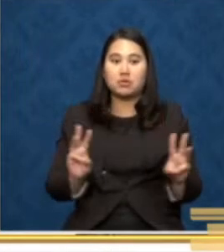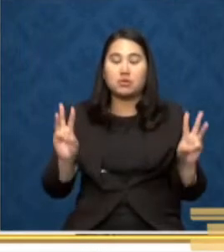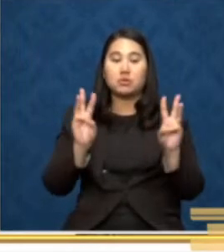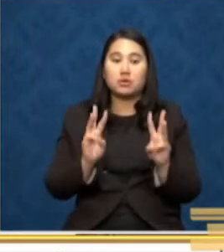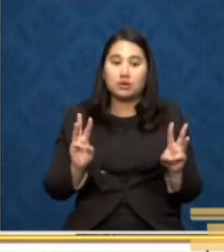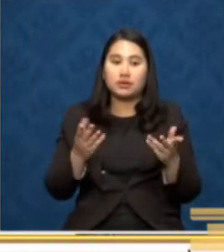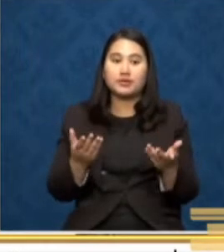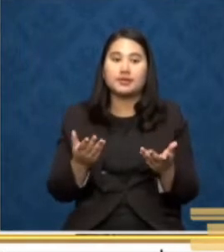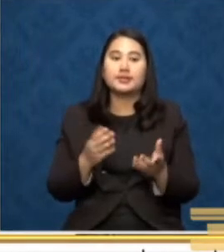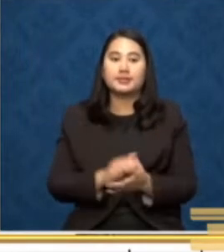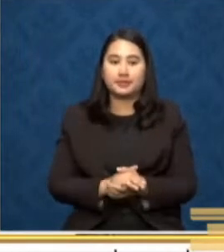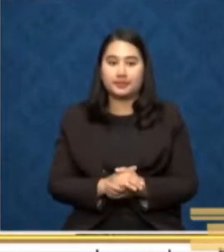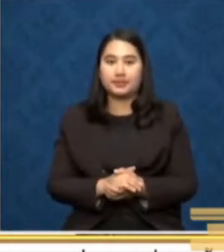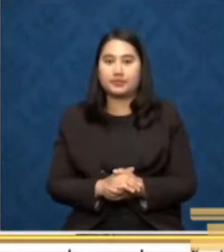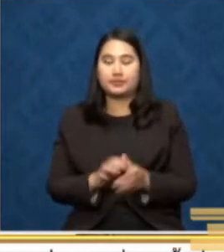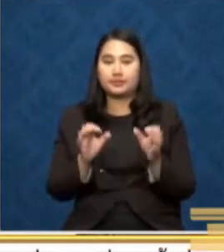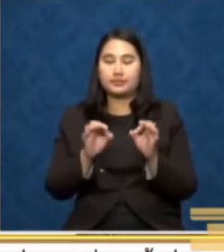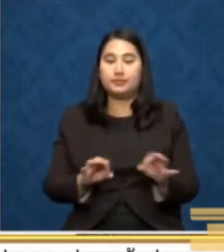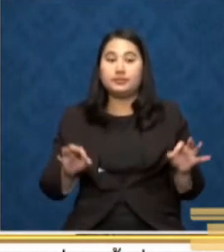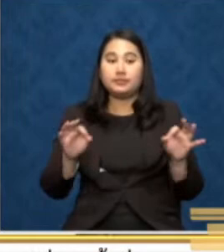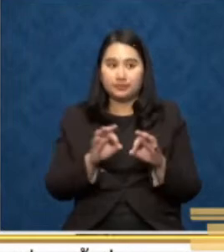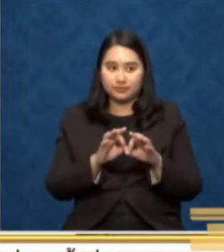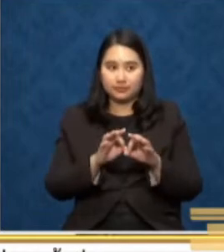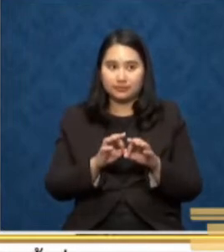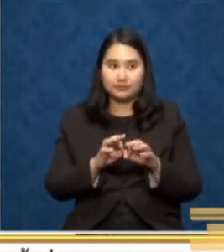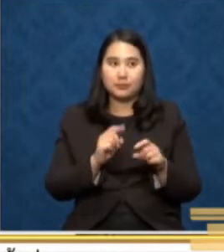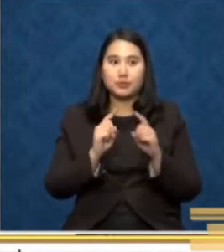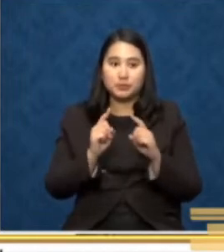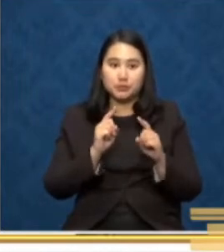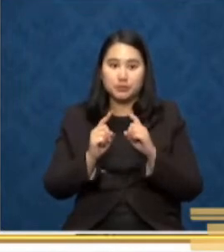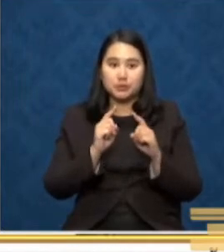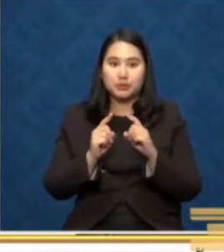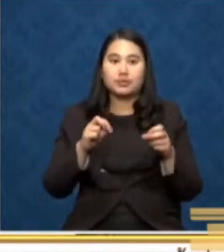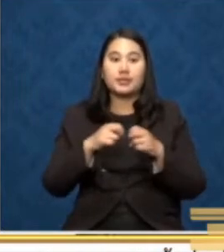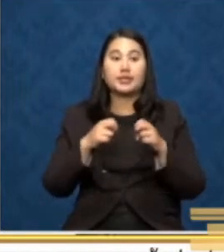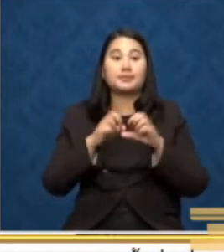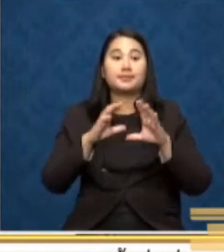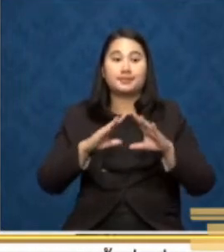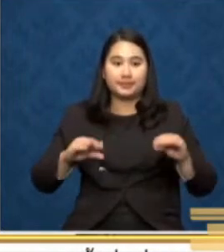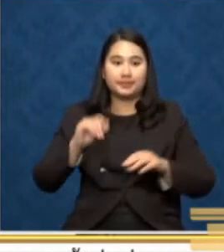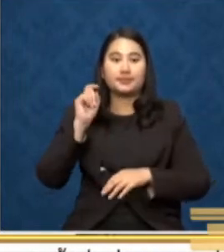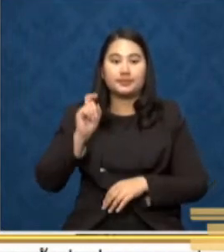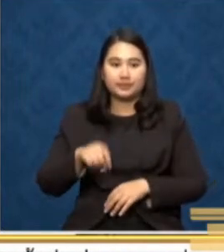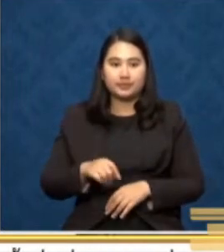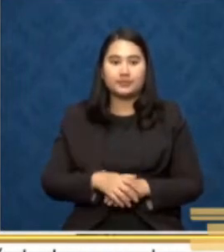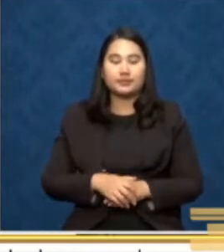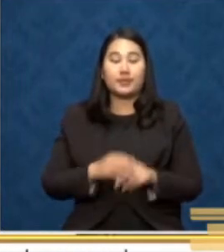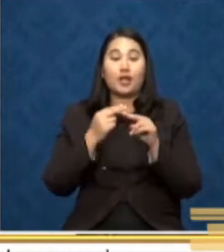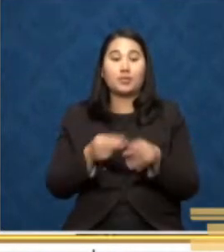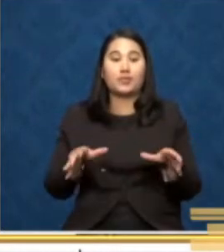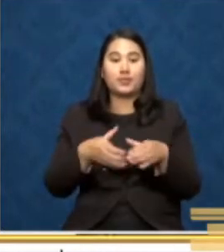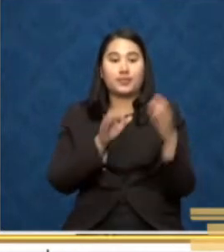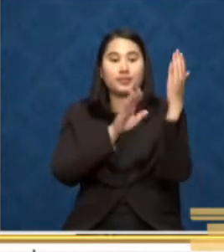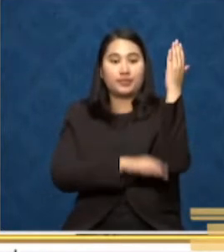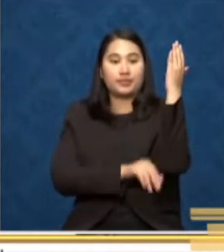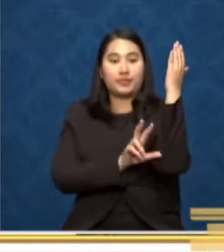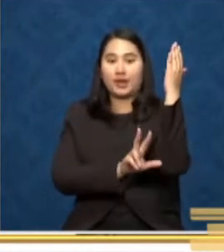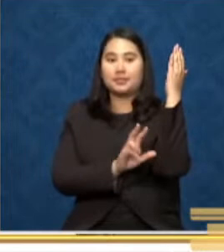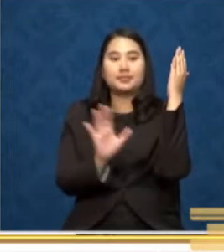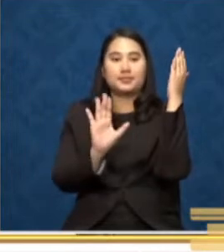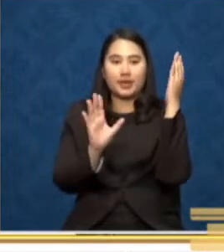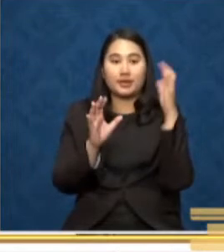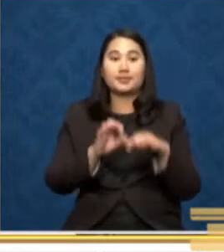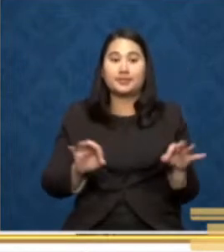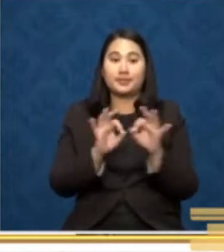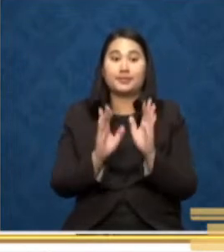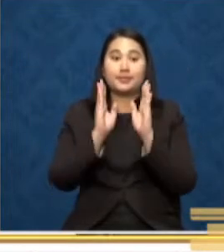นแล้วเนี่ยกระบวนการการสร้างศักยภาพเป็นสิ่งที่จำเป็นมันไม่ใช่แค่จำเป็นเฉพาะสำหรับคน3จังหวัดชายแดนภาคใต้แต่มันคือเรื่องเดียวกันมันคือเรื่